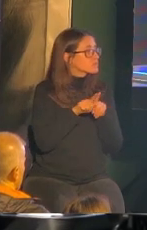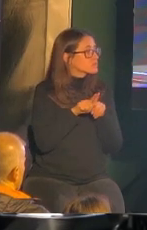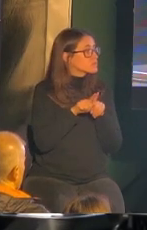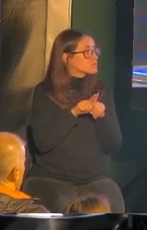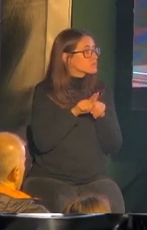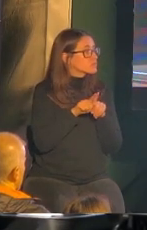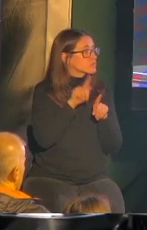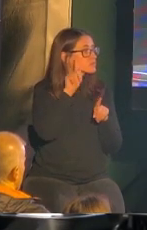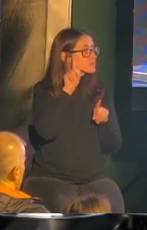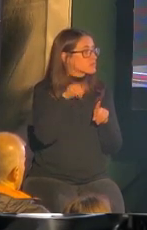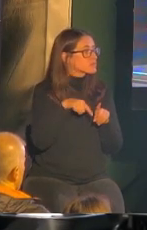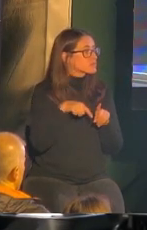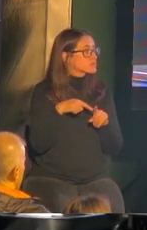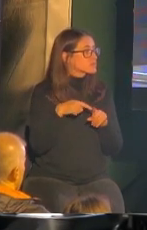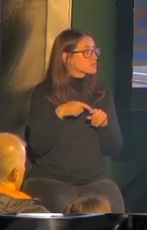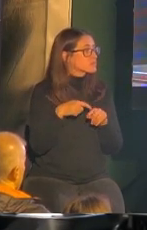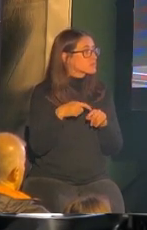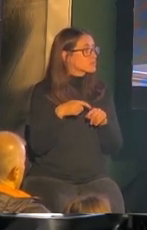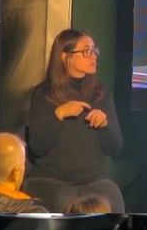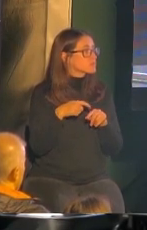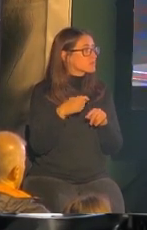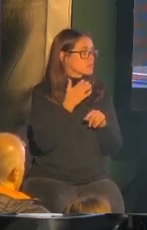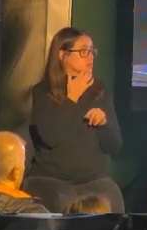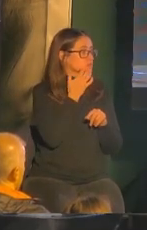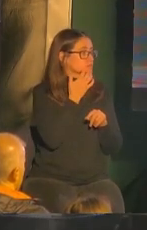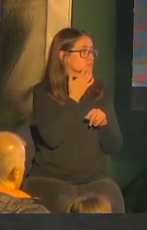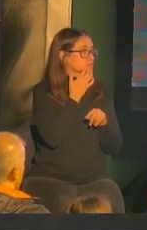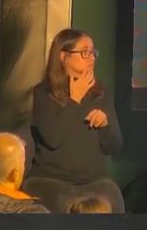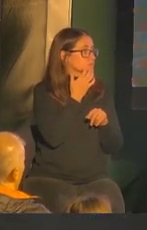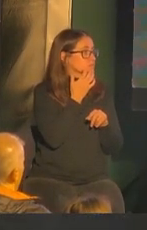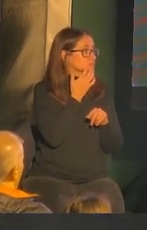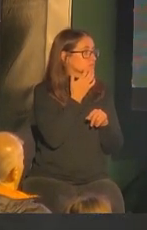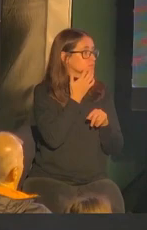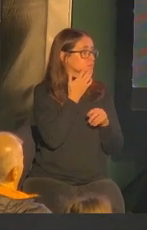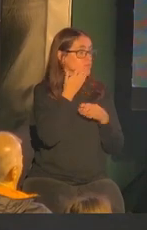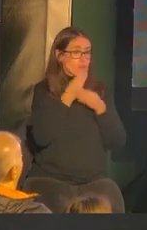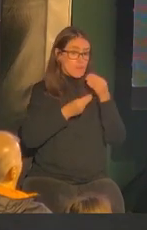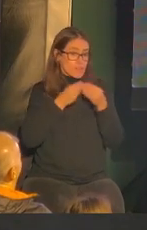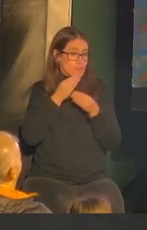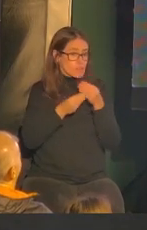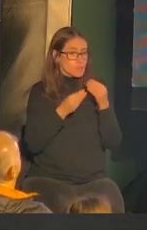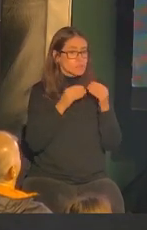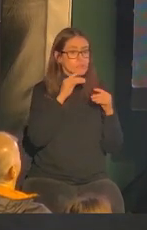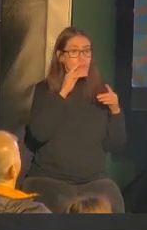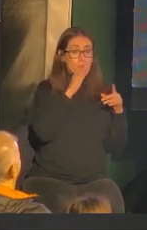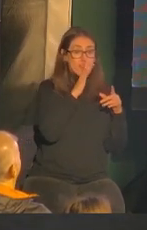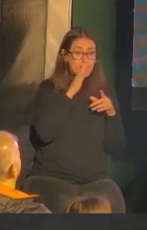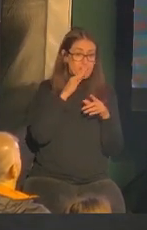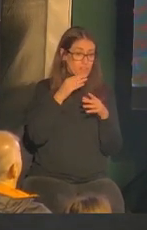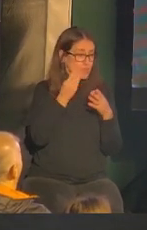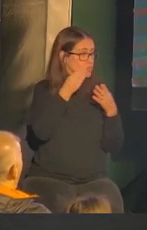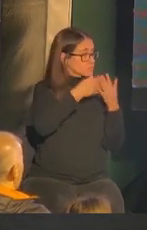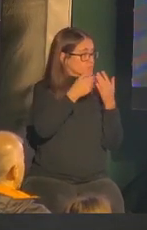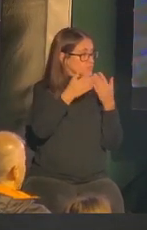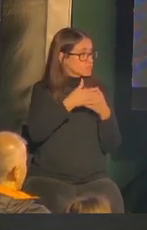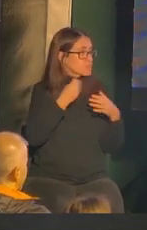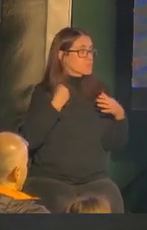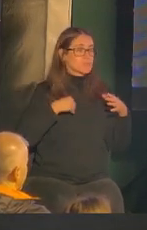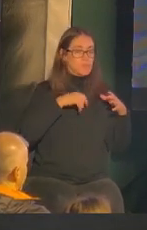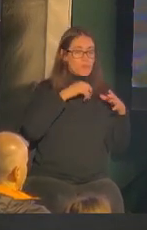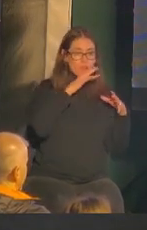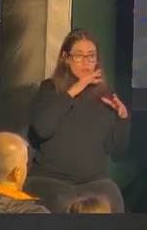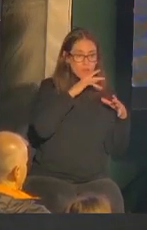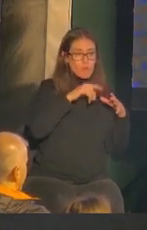és, tal qual barregem tota la part dels líquids, que són clara,